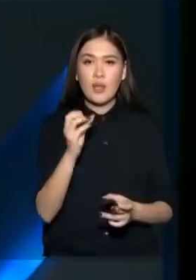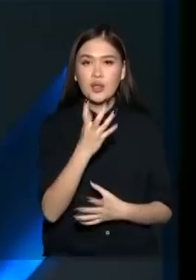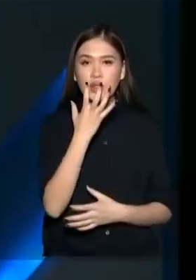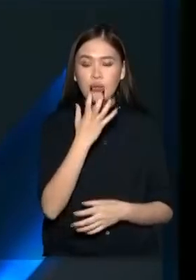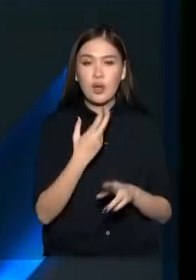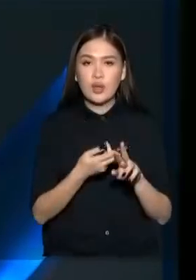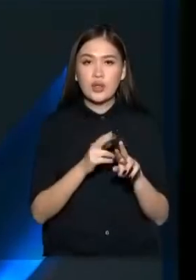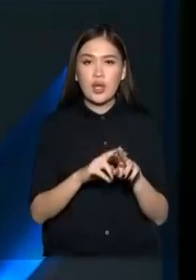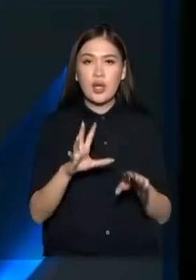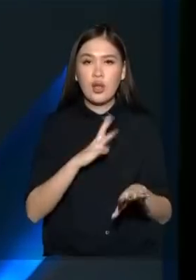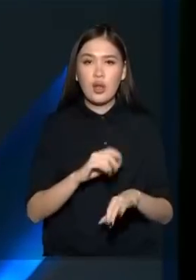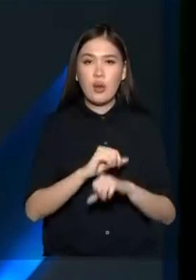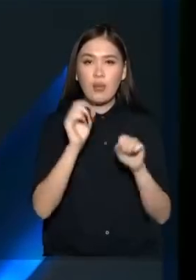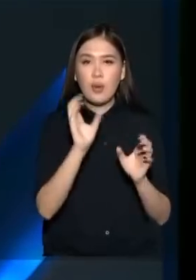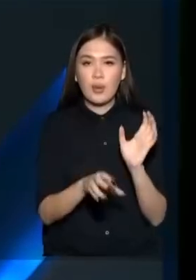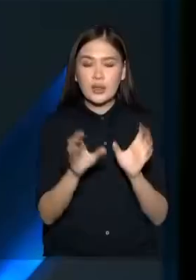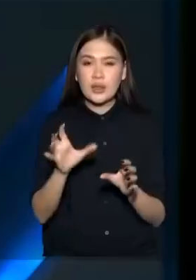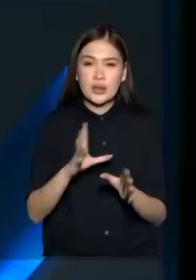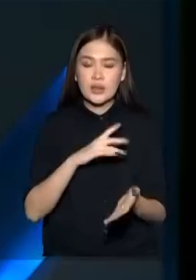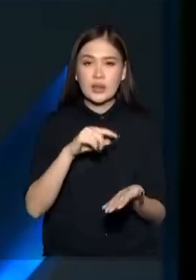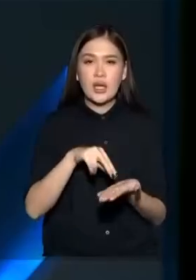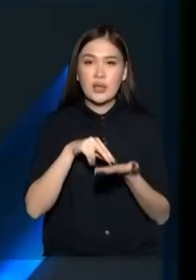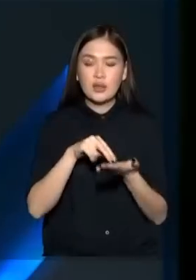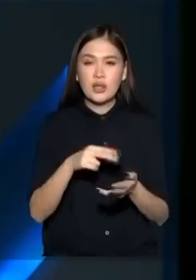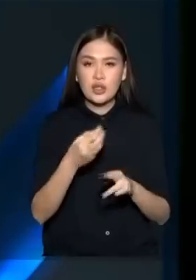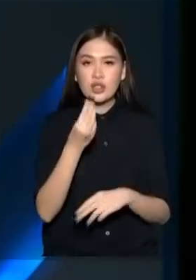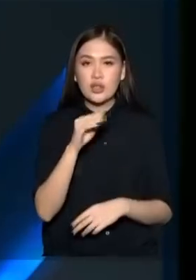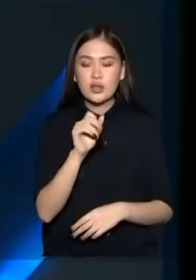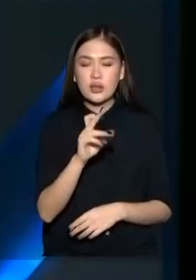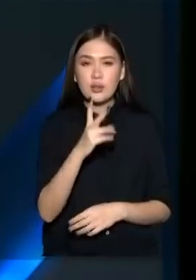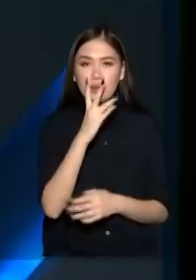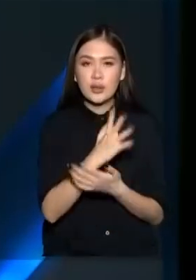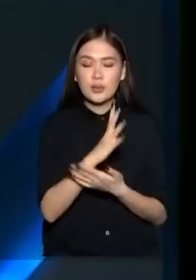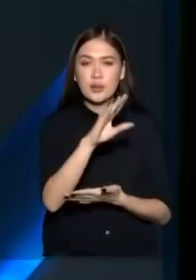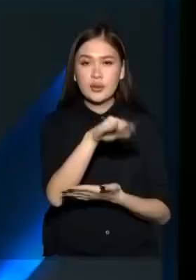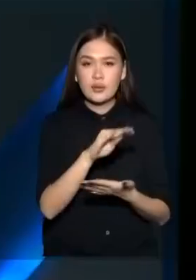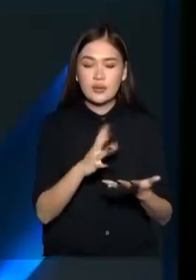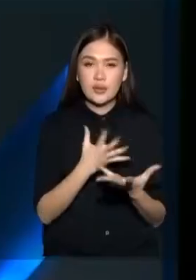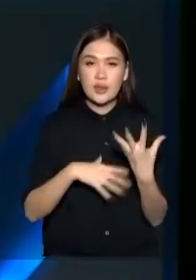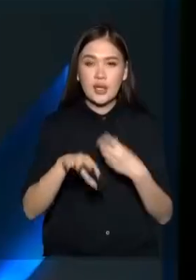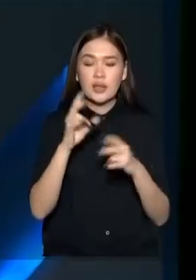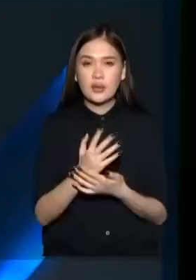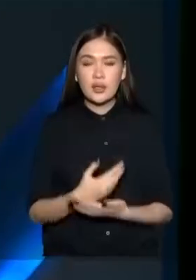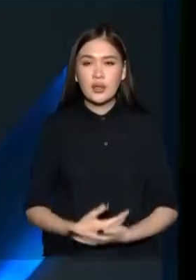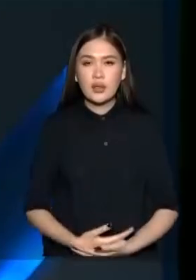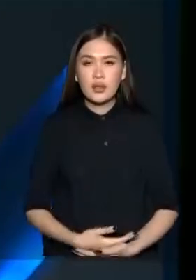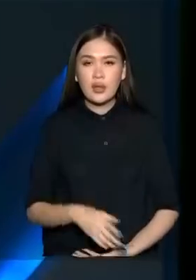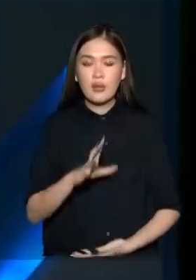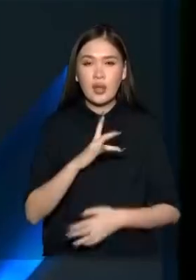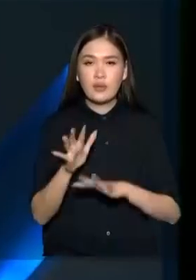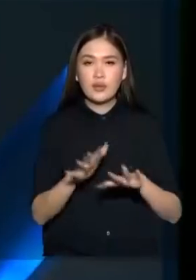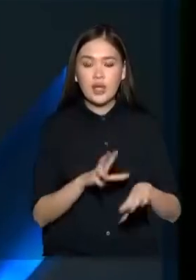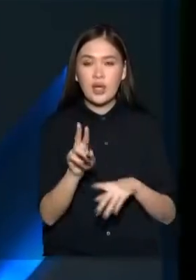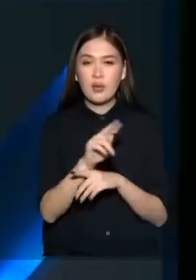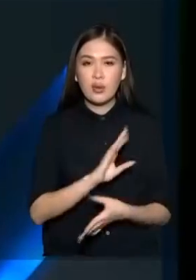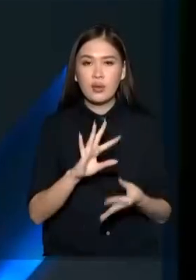там идет замена лопнувших батарей и стояков оперативный штаб опубликовал список всех пострадавших зданий с перечнем проведенных